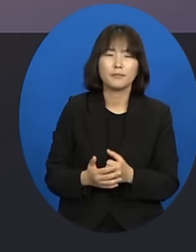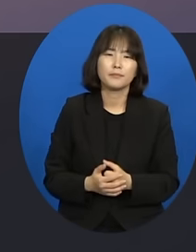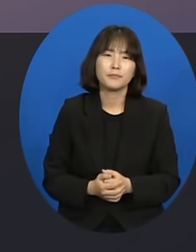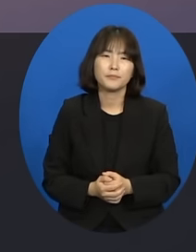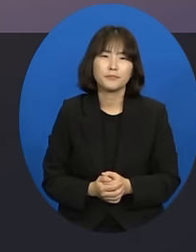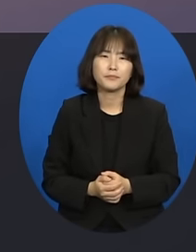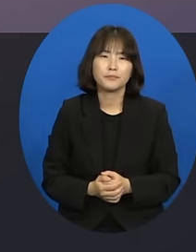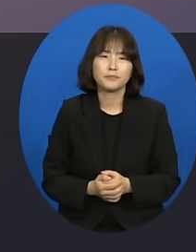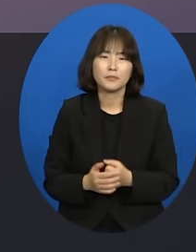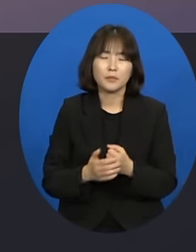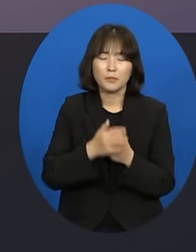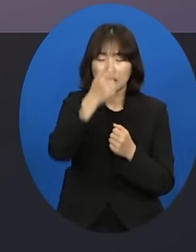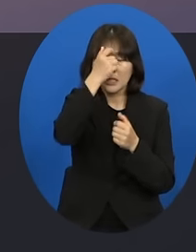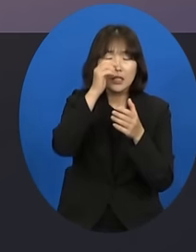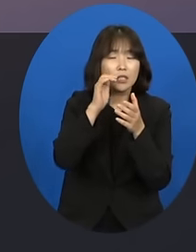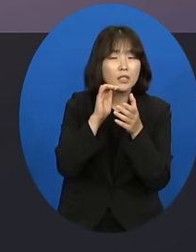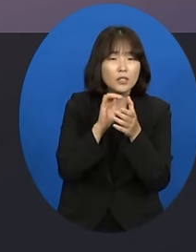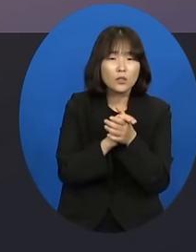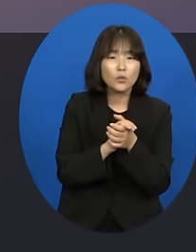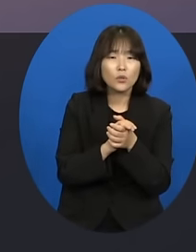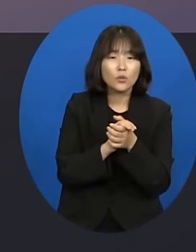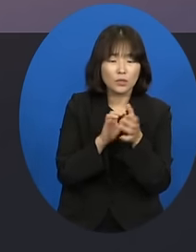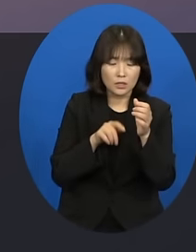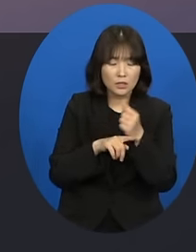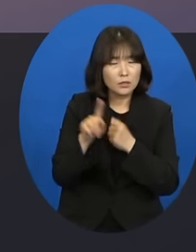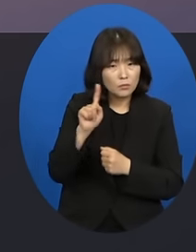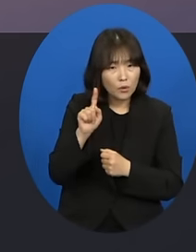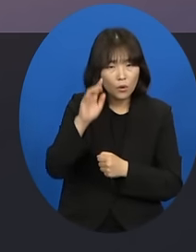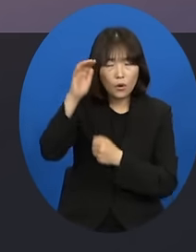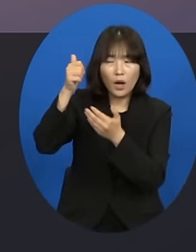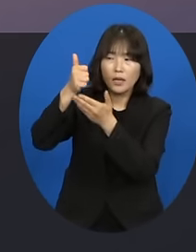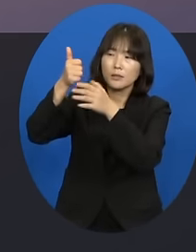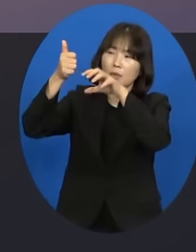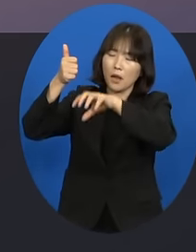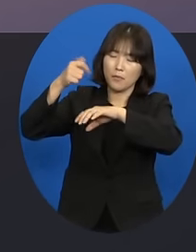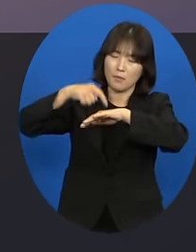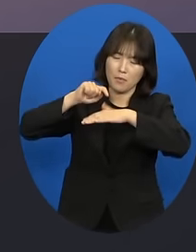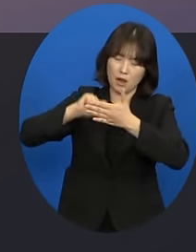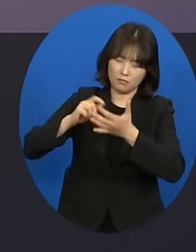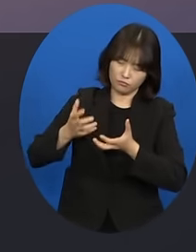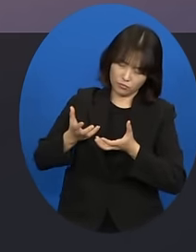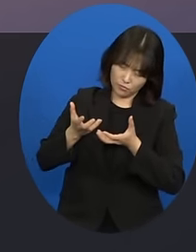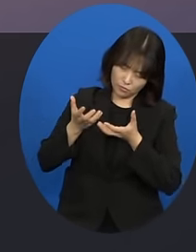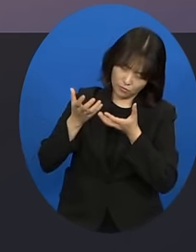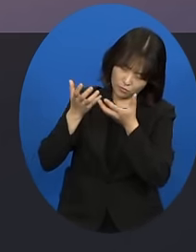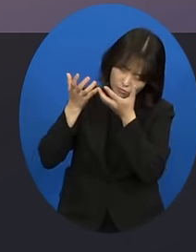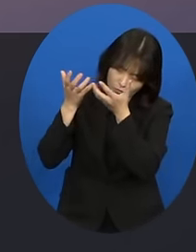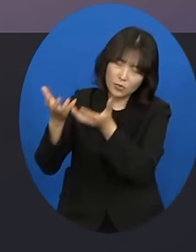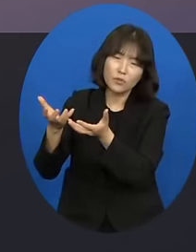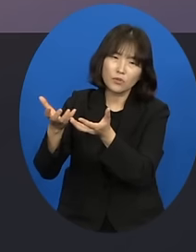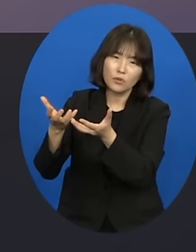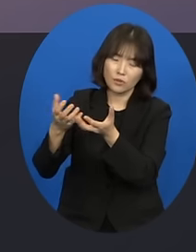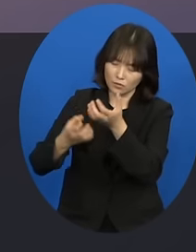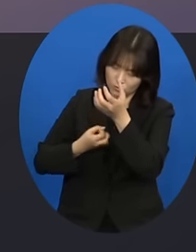그러니 기도는 그저 하나님 앞에 마음을 쏟아놓는 것입니다. 토하는 것입니다.